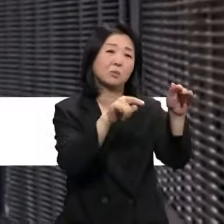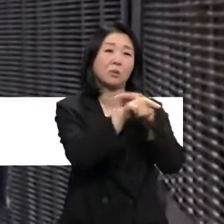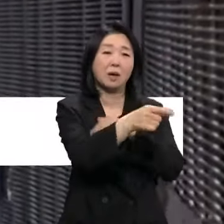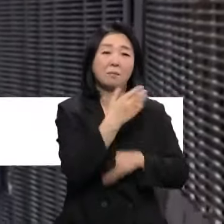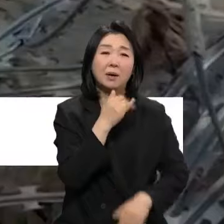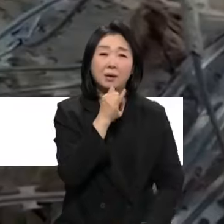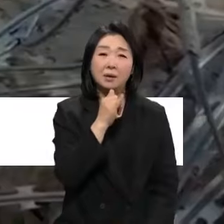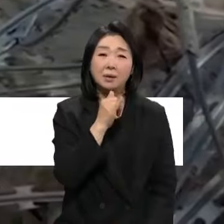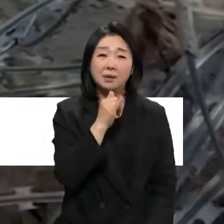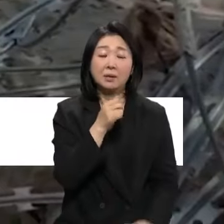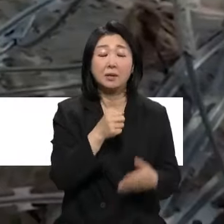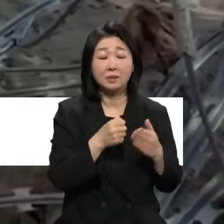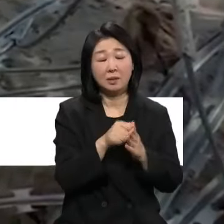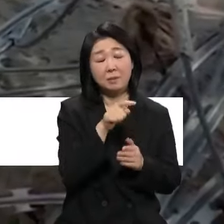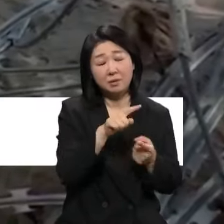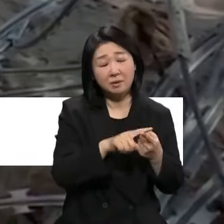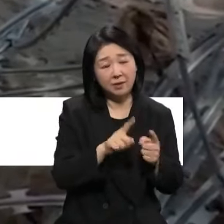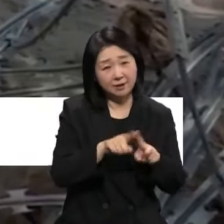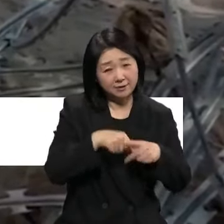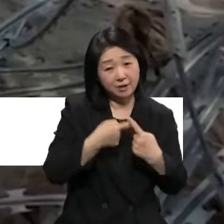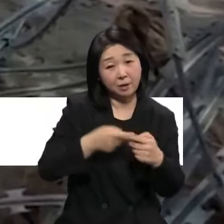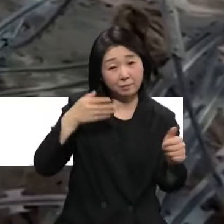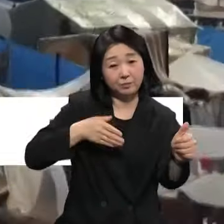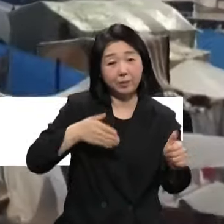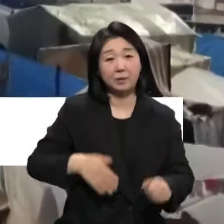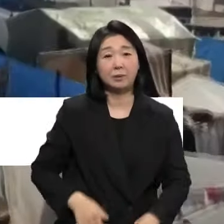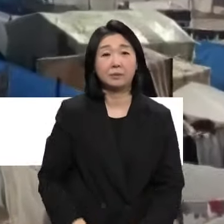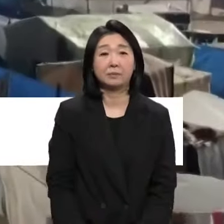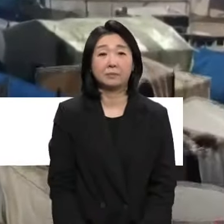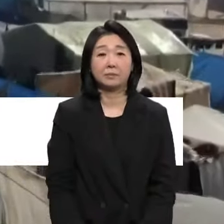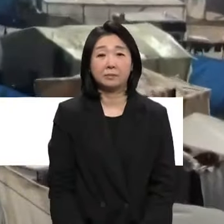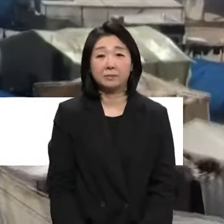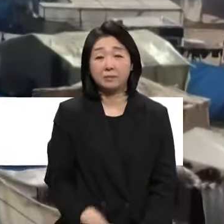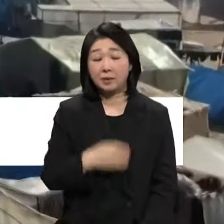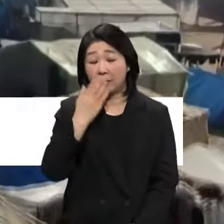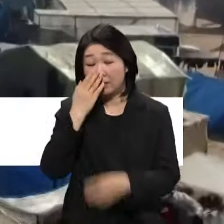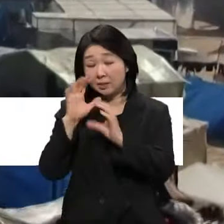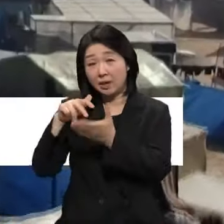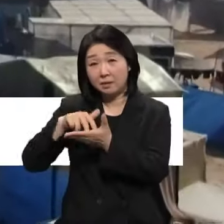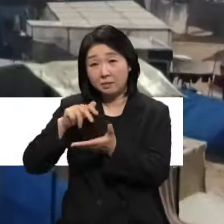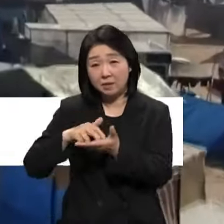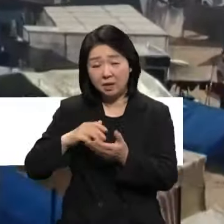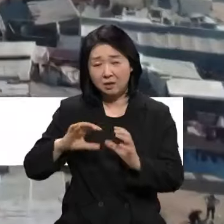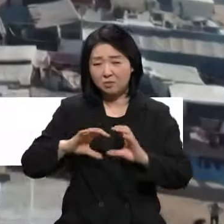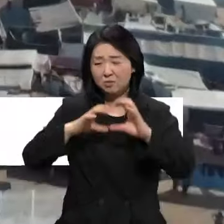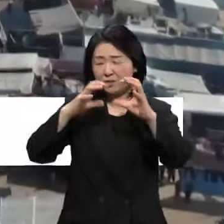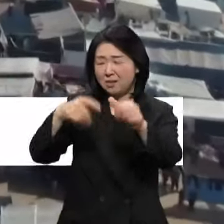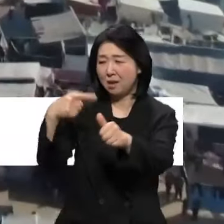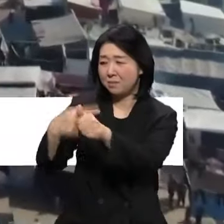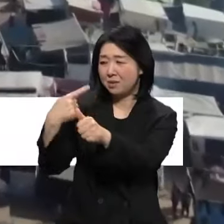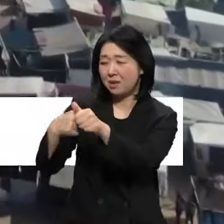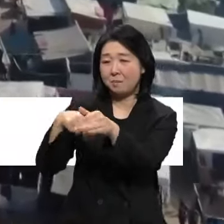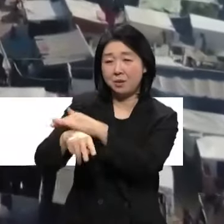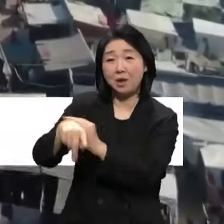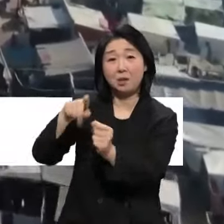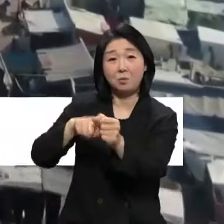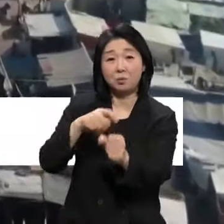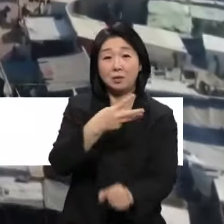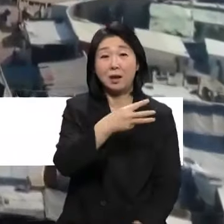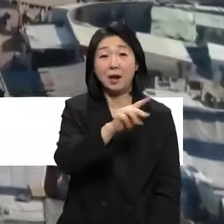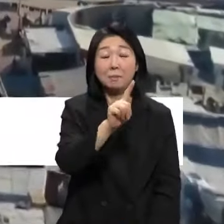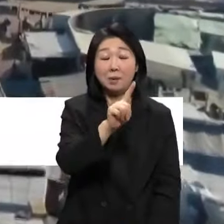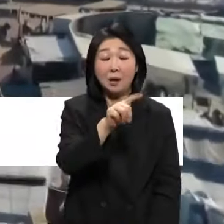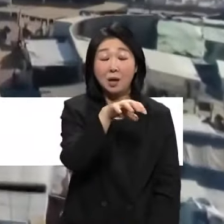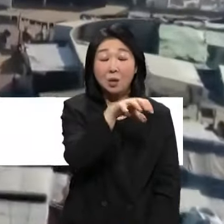수도 있기 때문에 이에 대한 양해를 구한 것으로 보입니다 이스라엘 측은 국제사회의 비난을 피하기 위해 라파 인근의